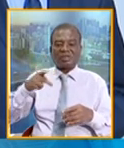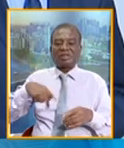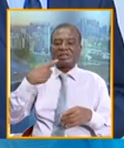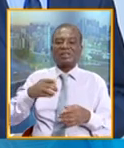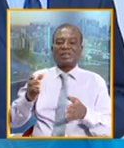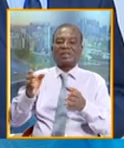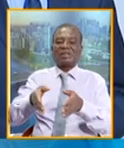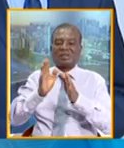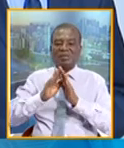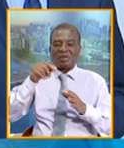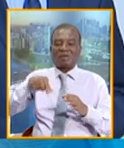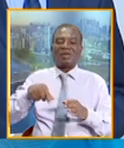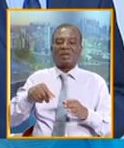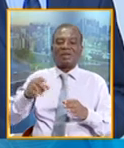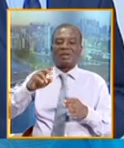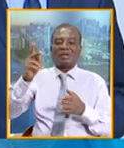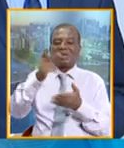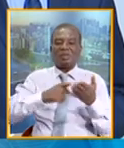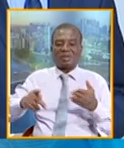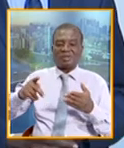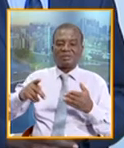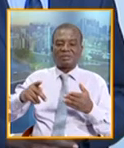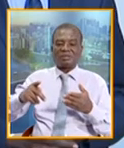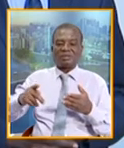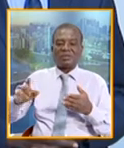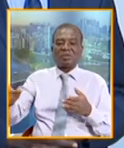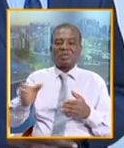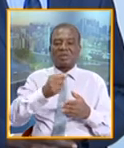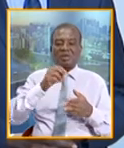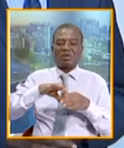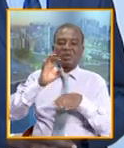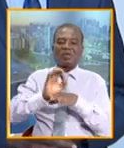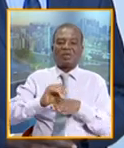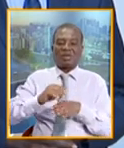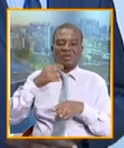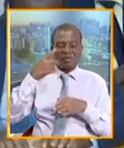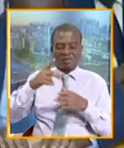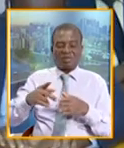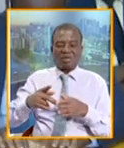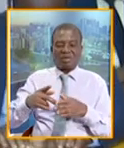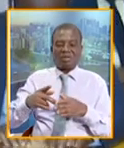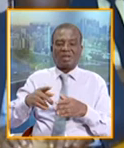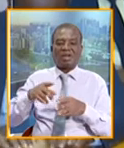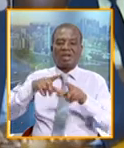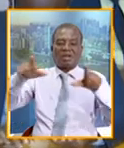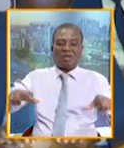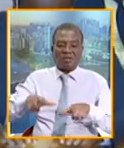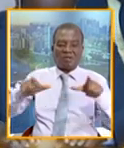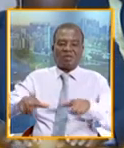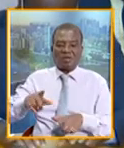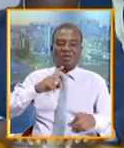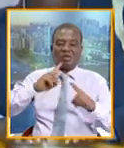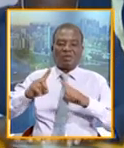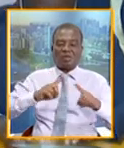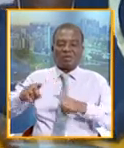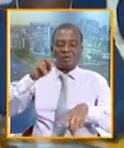parties prenantes de la Côte d'Ivoire se retrouvent autour de la table de discussion. Un cadre de discussion que le gouvernement affirme avoir